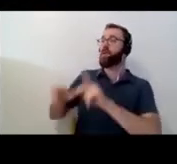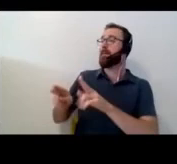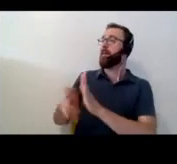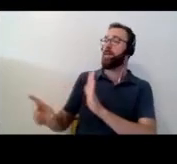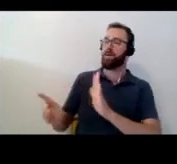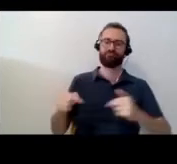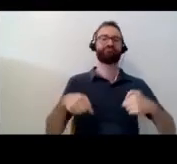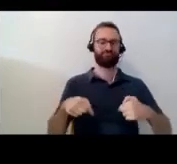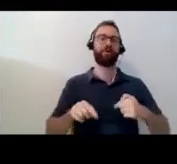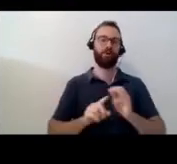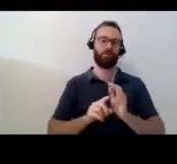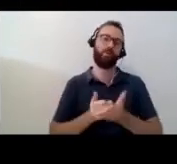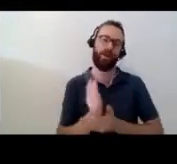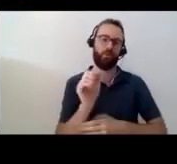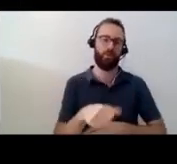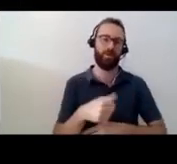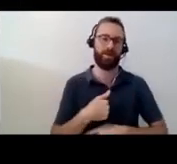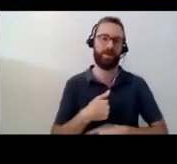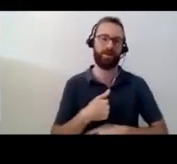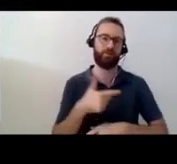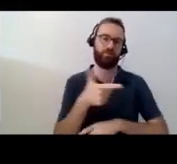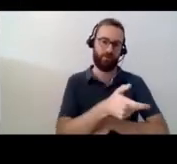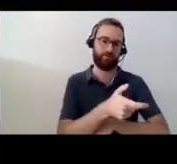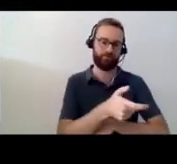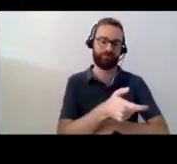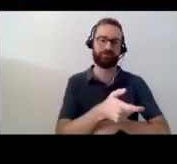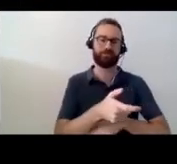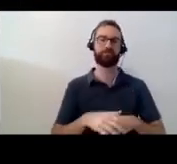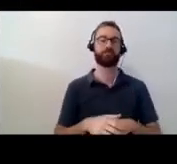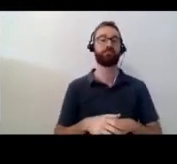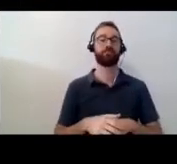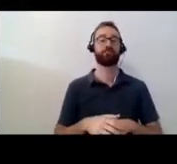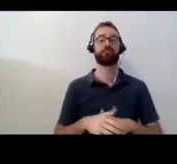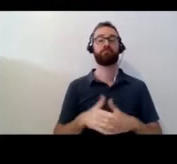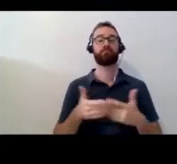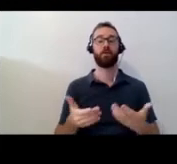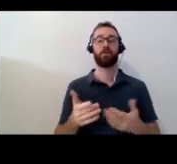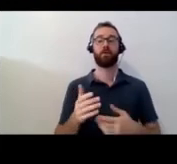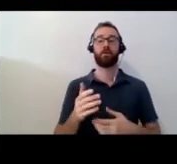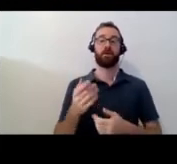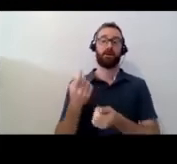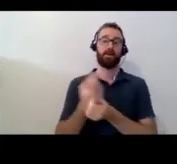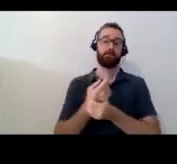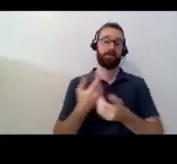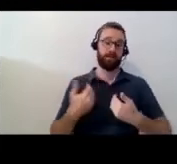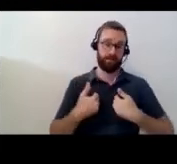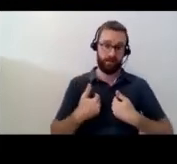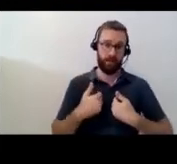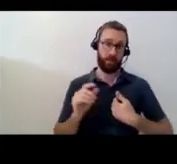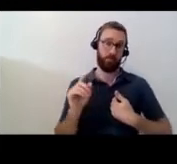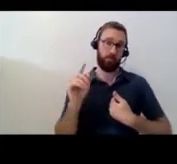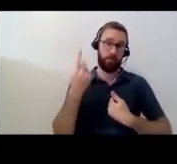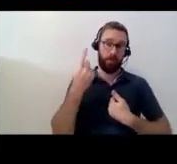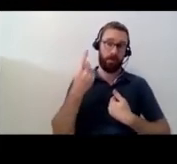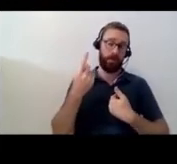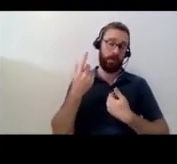une des premières pratiques qui pourrait être rejetée par la médecine vétérinaire, ça serait